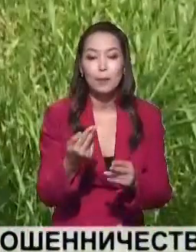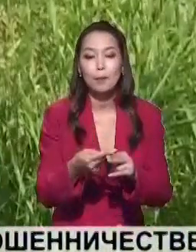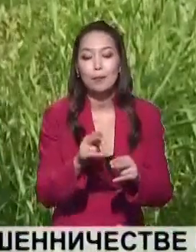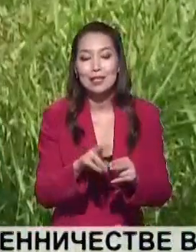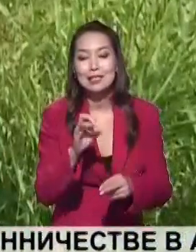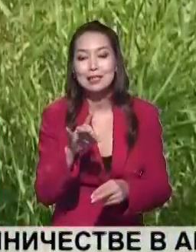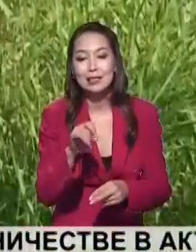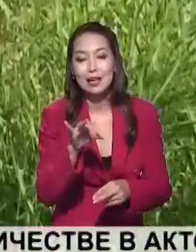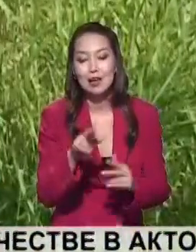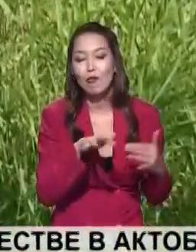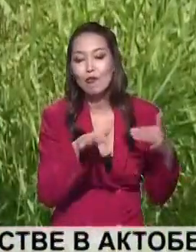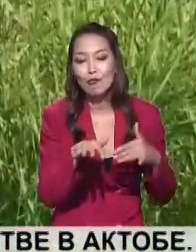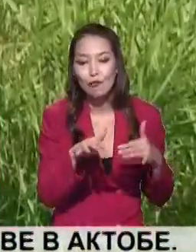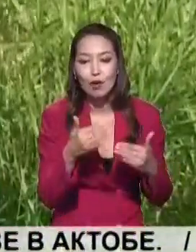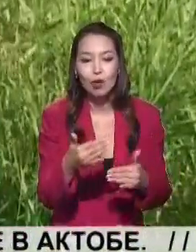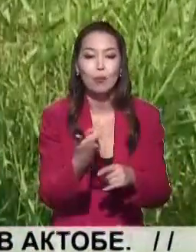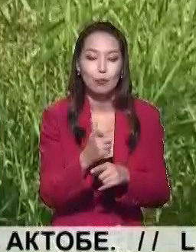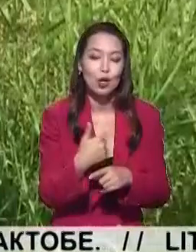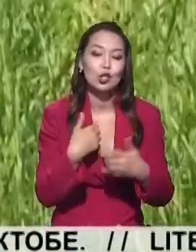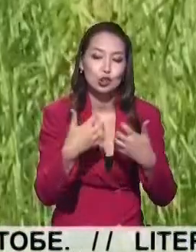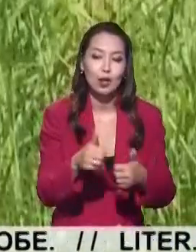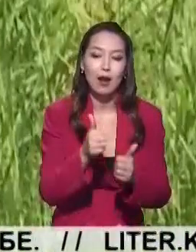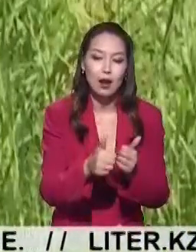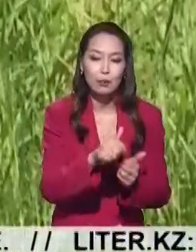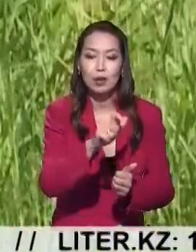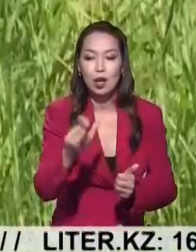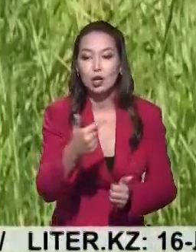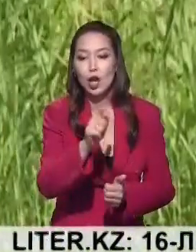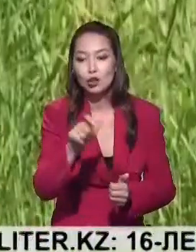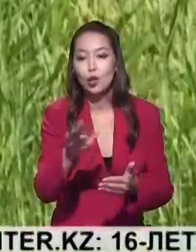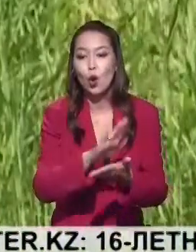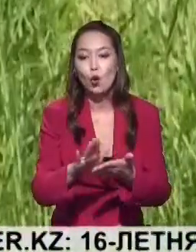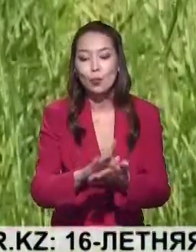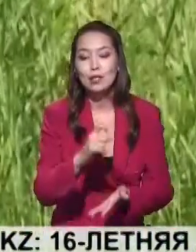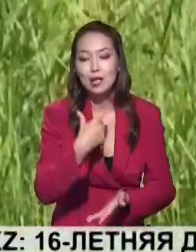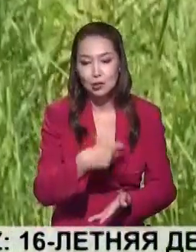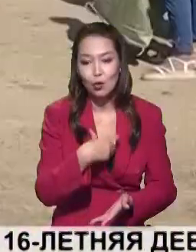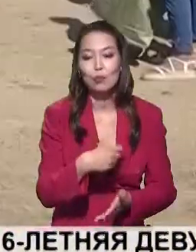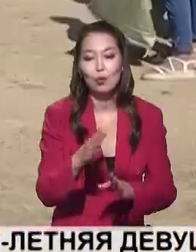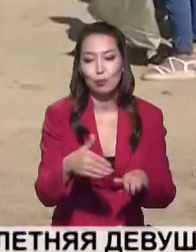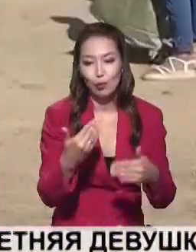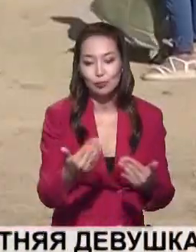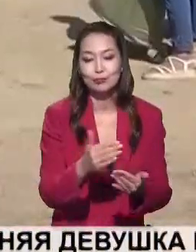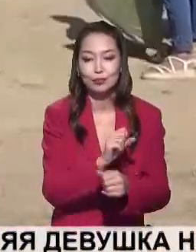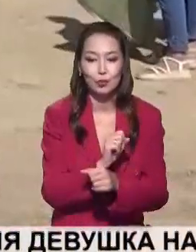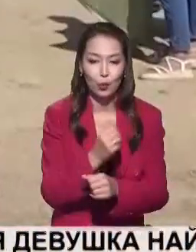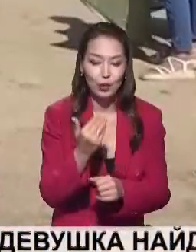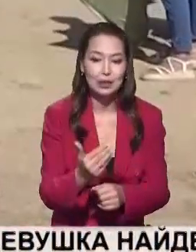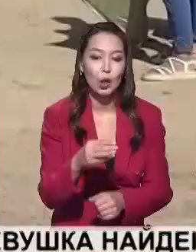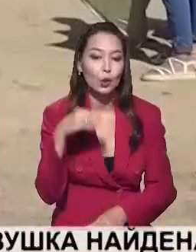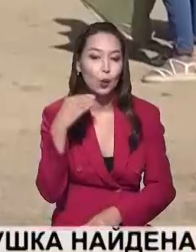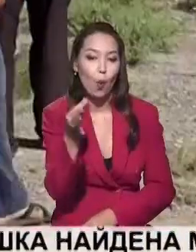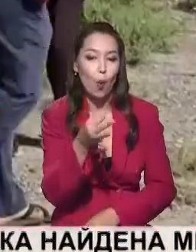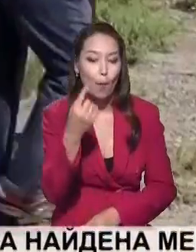Сырдарья приезжают ловить рыбу. Я считаю обязанностью каждого гражданина убирать за собой после досуга. А в Туркестанской области от